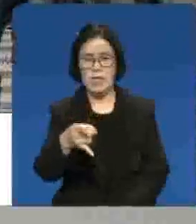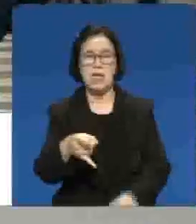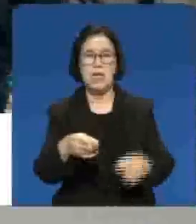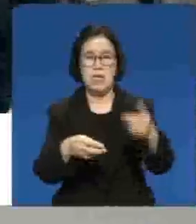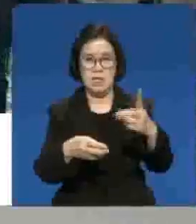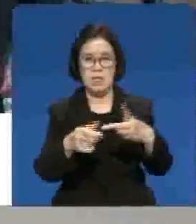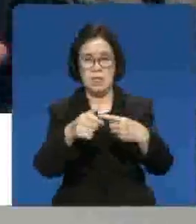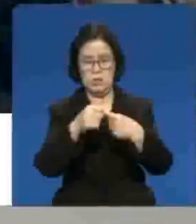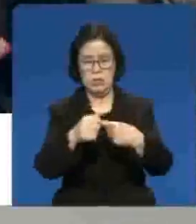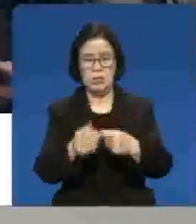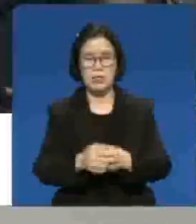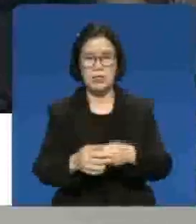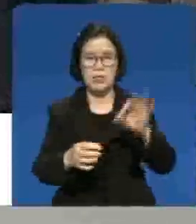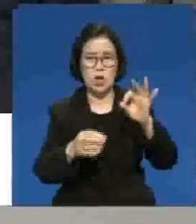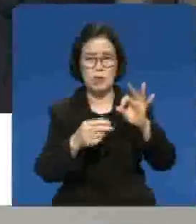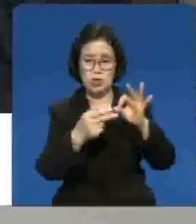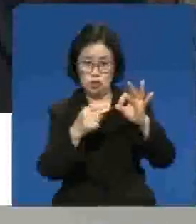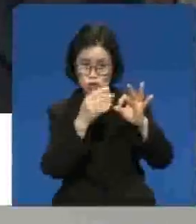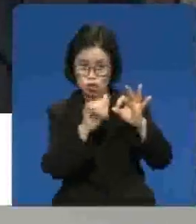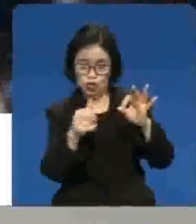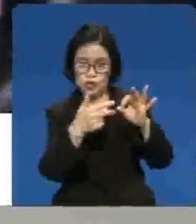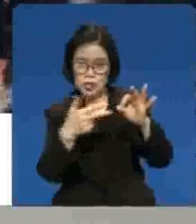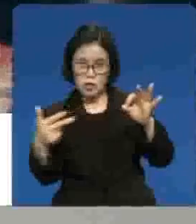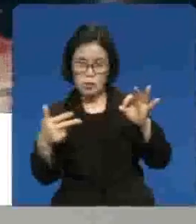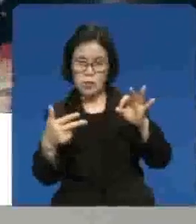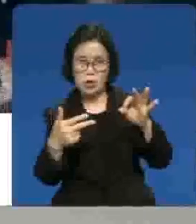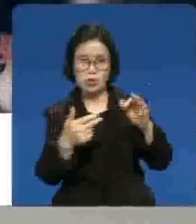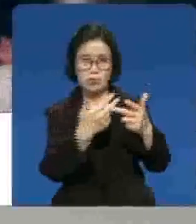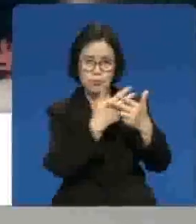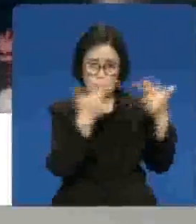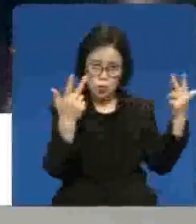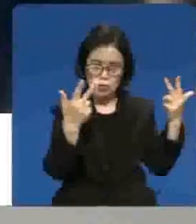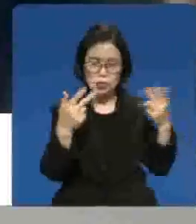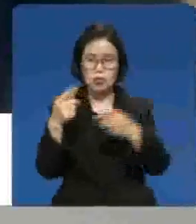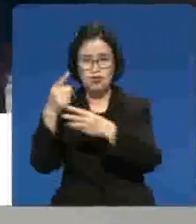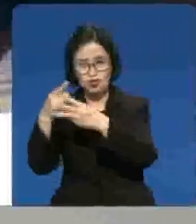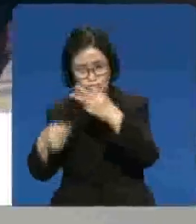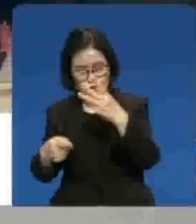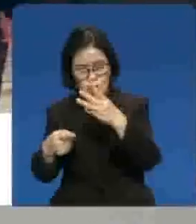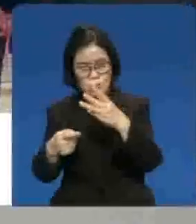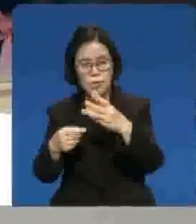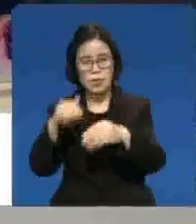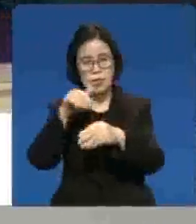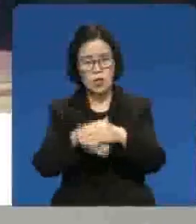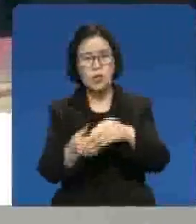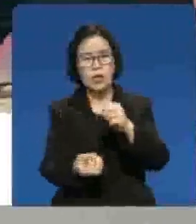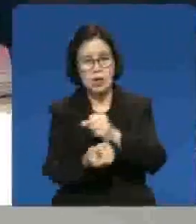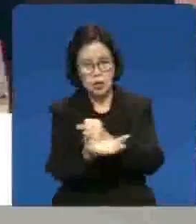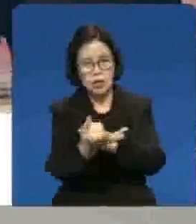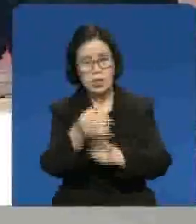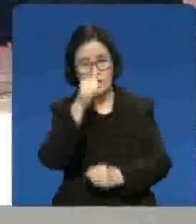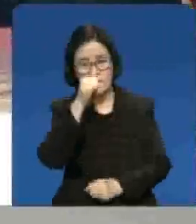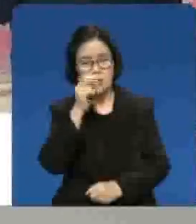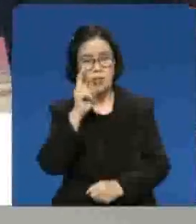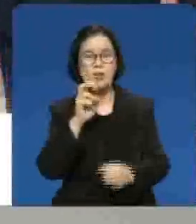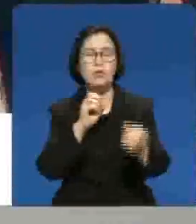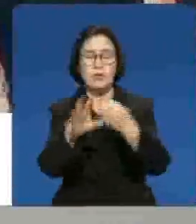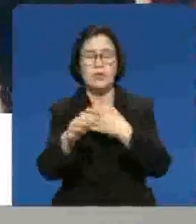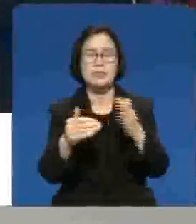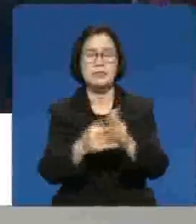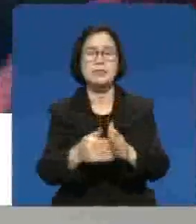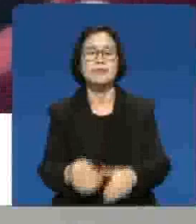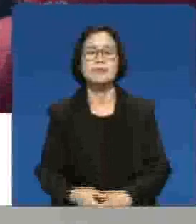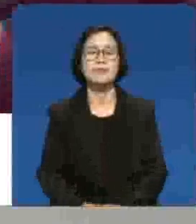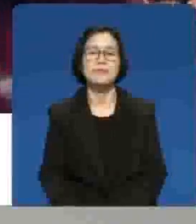나타났습니다. 10명 중 7명은 이른바 명심과 윤심이 선거에 영향을 미칠 것이라고 응답했습니다. 첫 소식